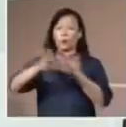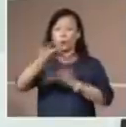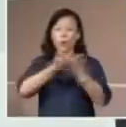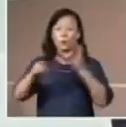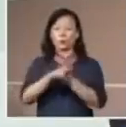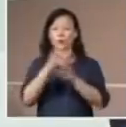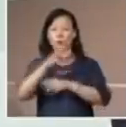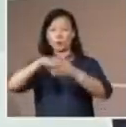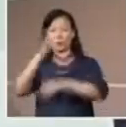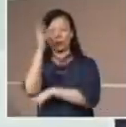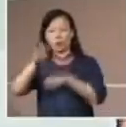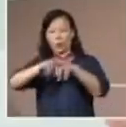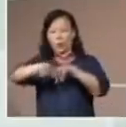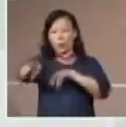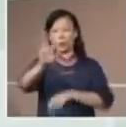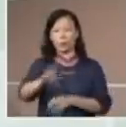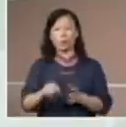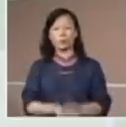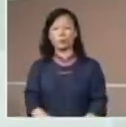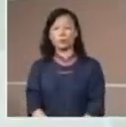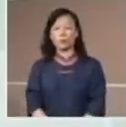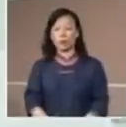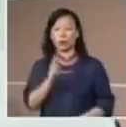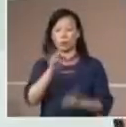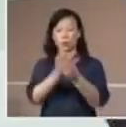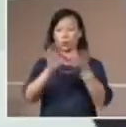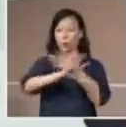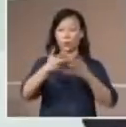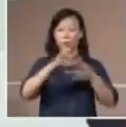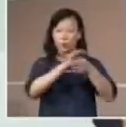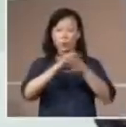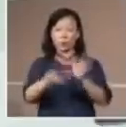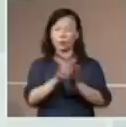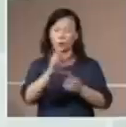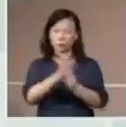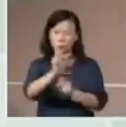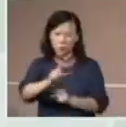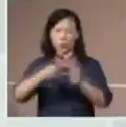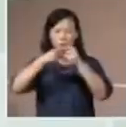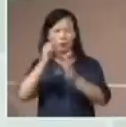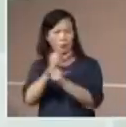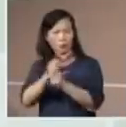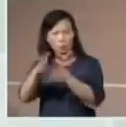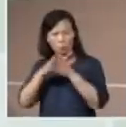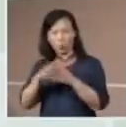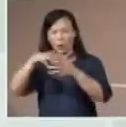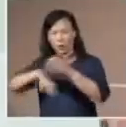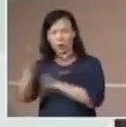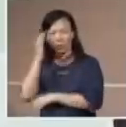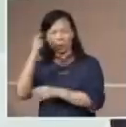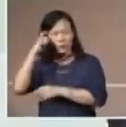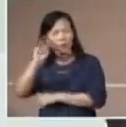是内政的延伸啦，吼啊，所以其实你的对外的关怀要哪走呢？第一个工作就用你的内政